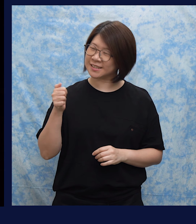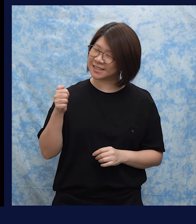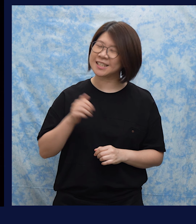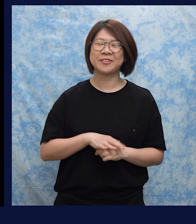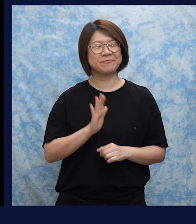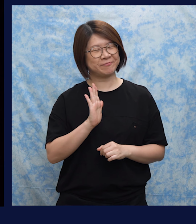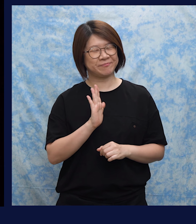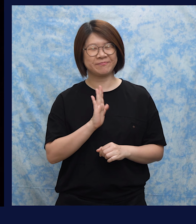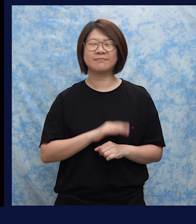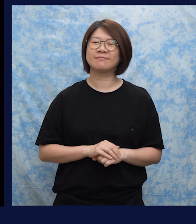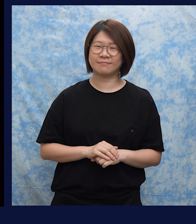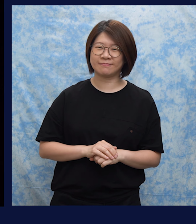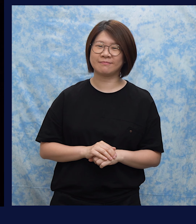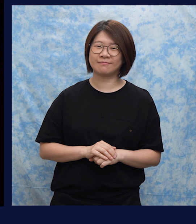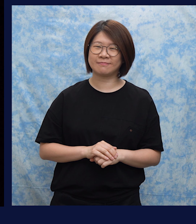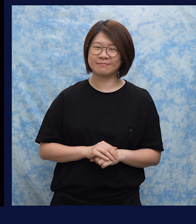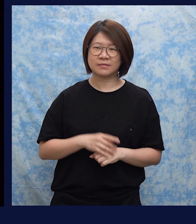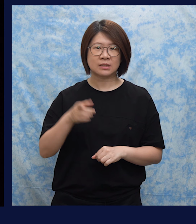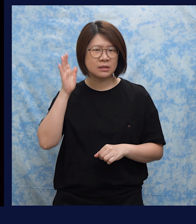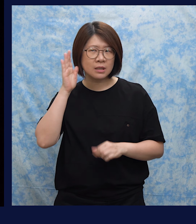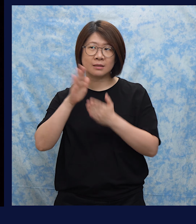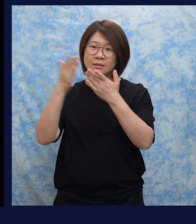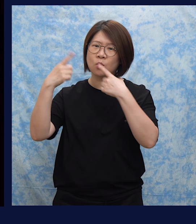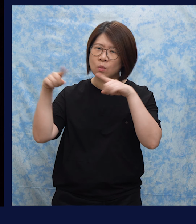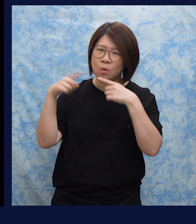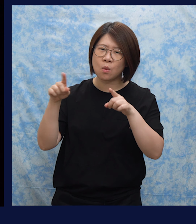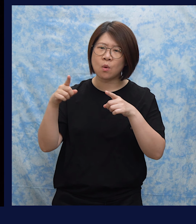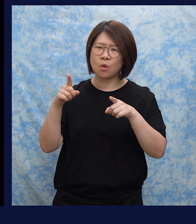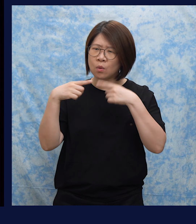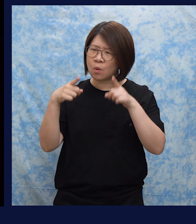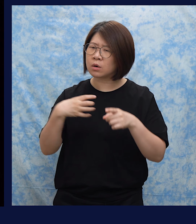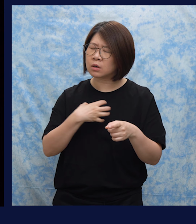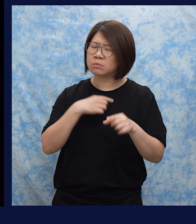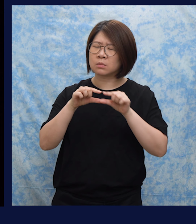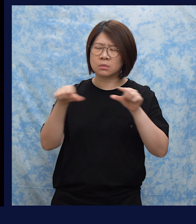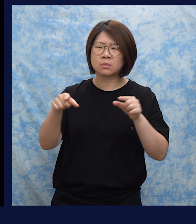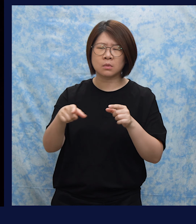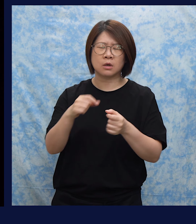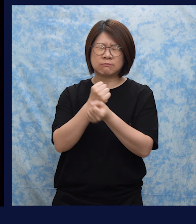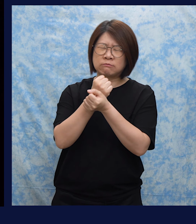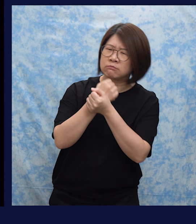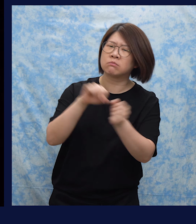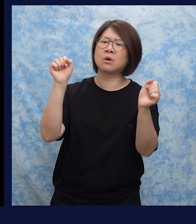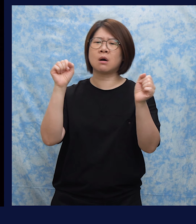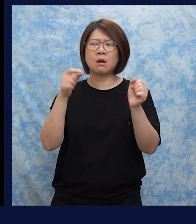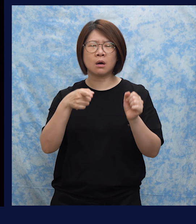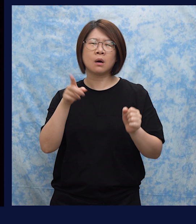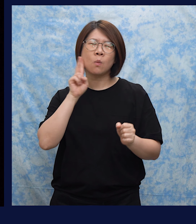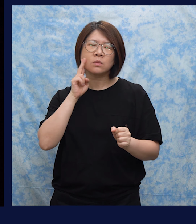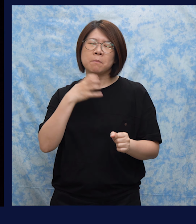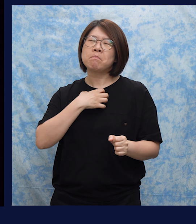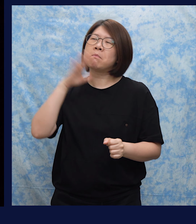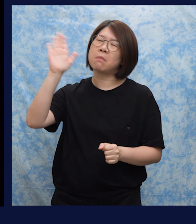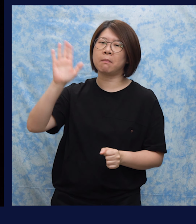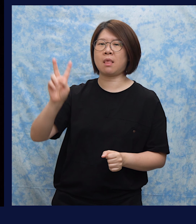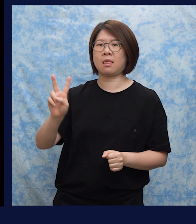多謝 Dominic。 唔使 係。咁我頭先聽到呢一段嘅頌讚歌咧，咁當中唱出嘅內容就係我終須離開